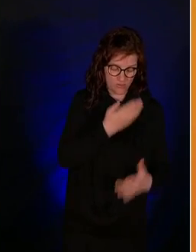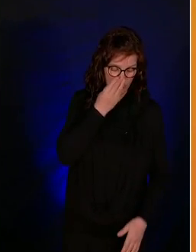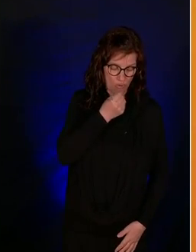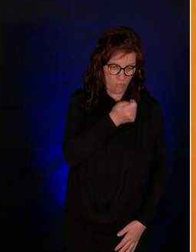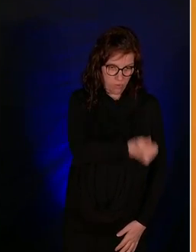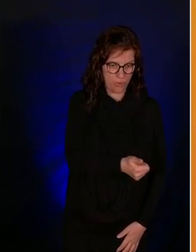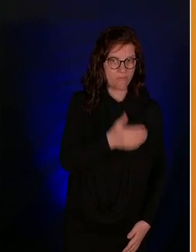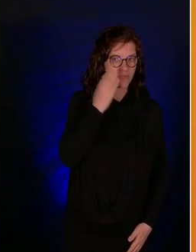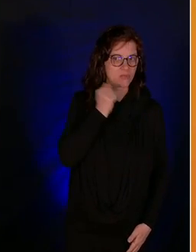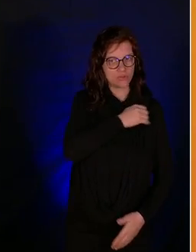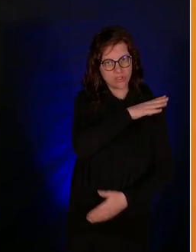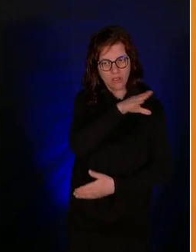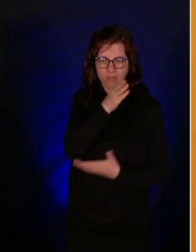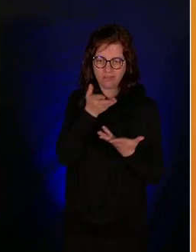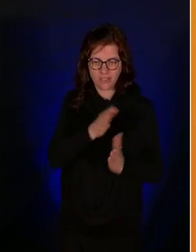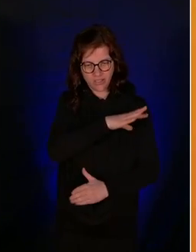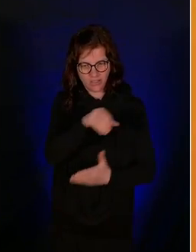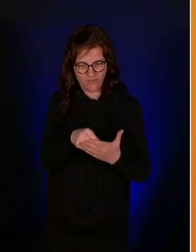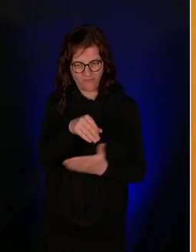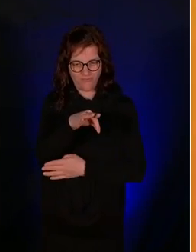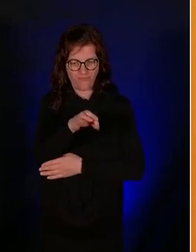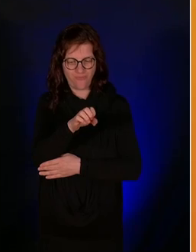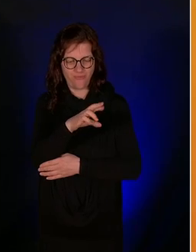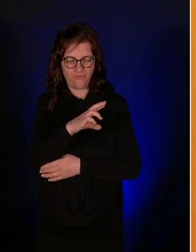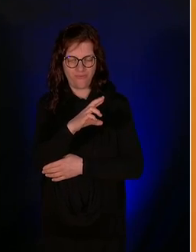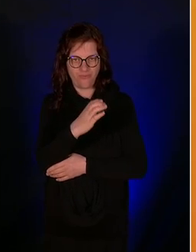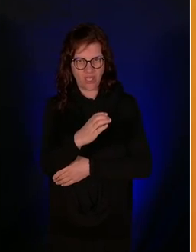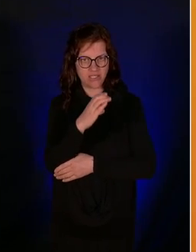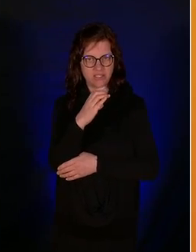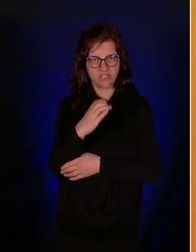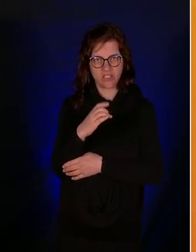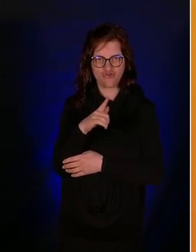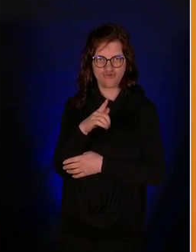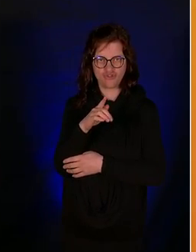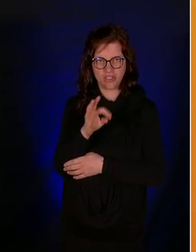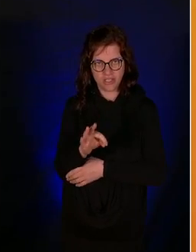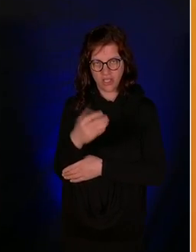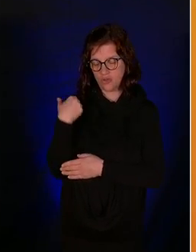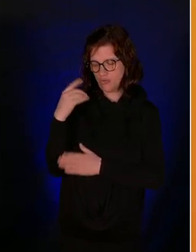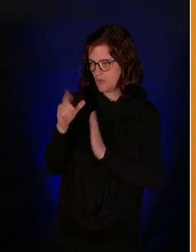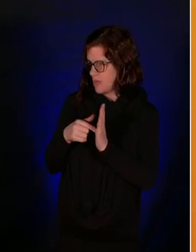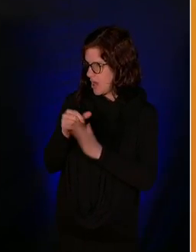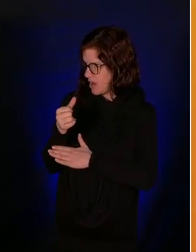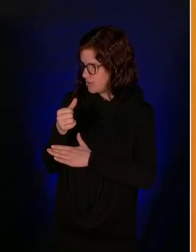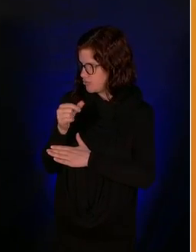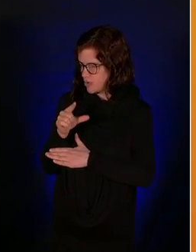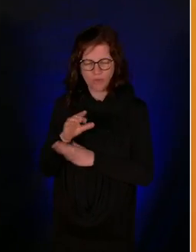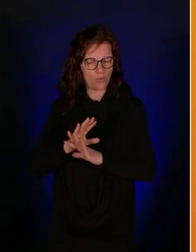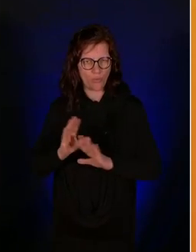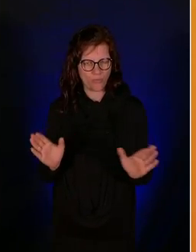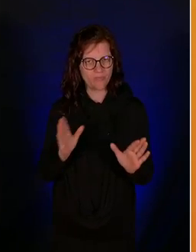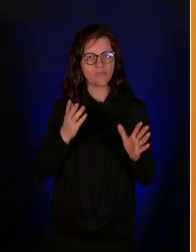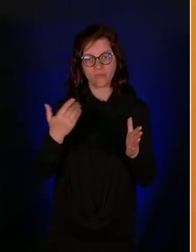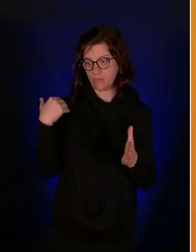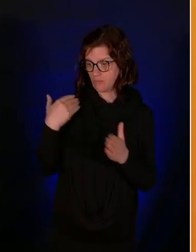décidé d'affilier à la FERC-CGT depuis 2019. Et donc depuis, nous sommes investis dans le collectif